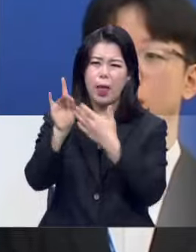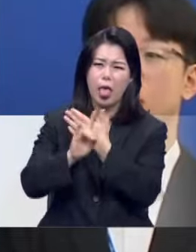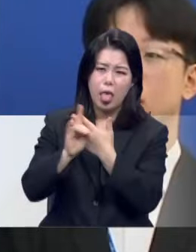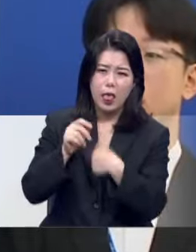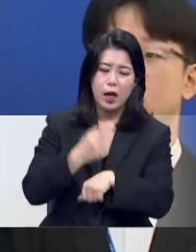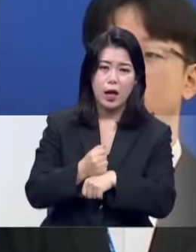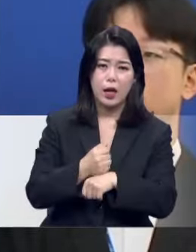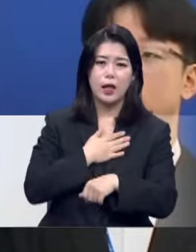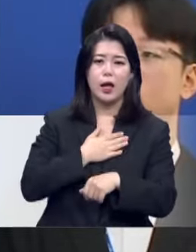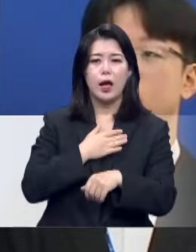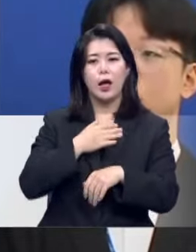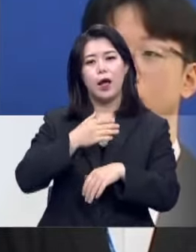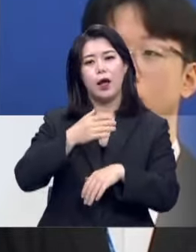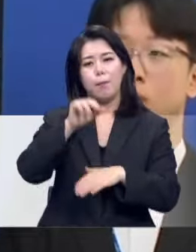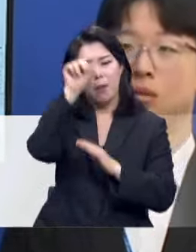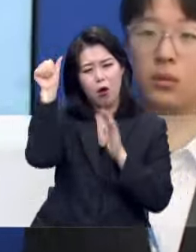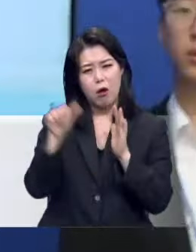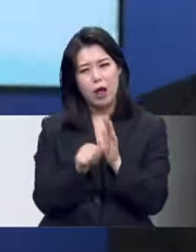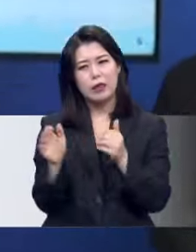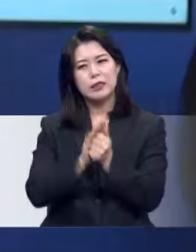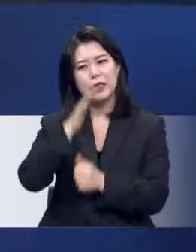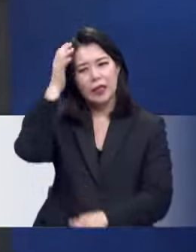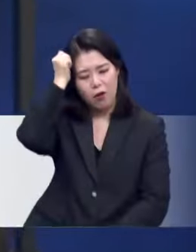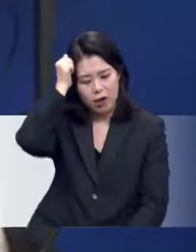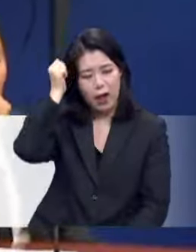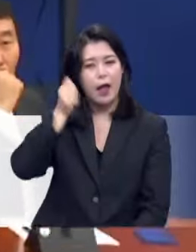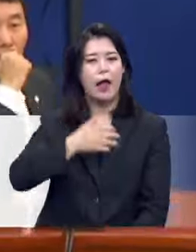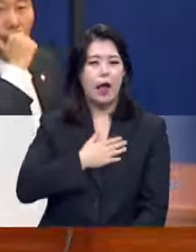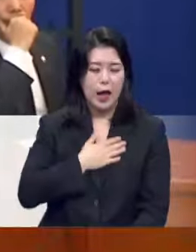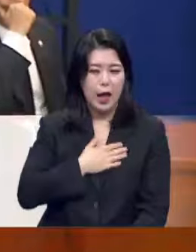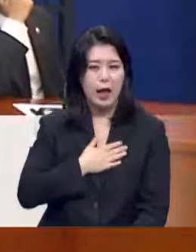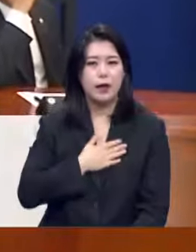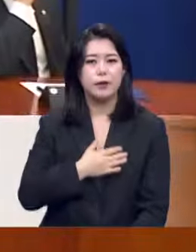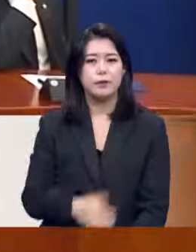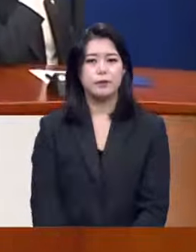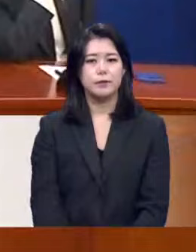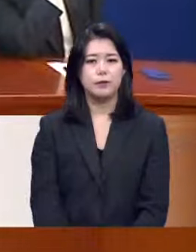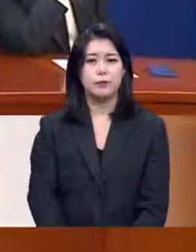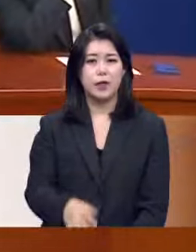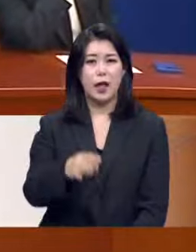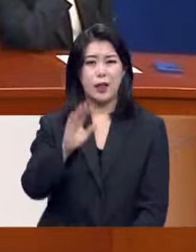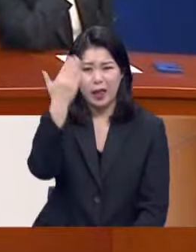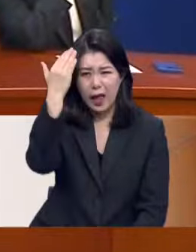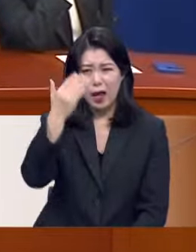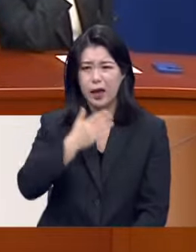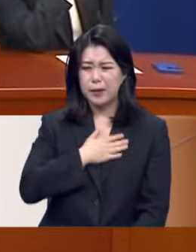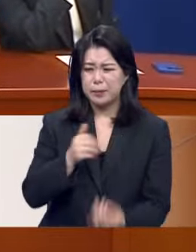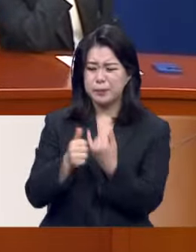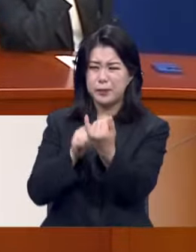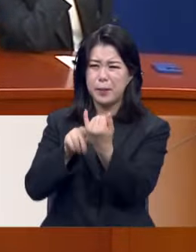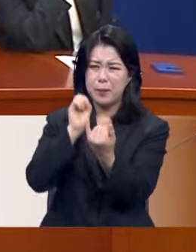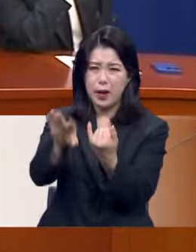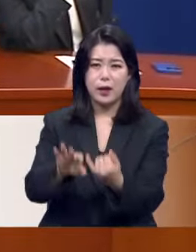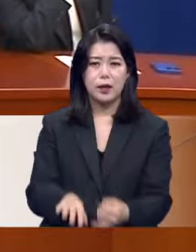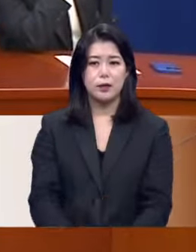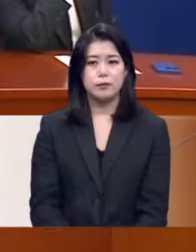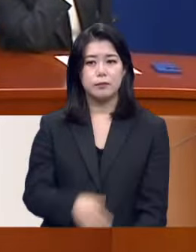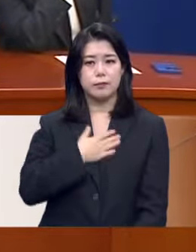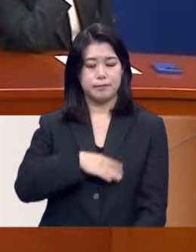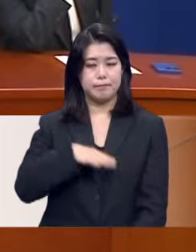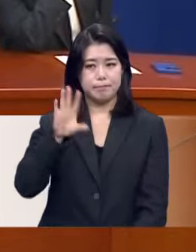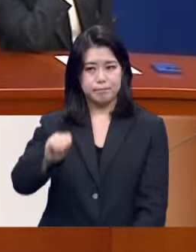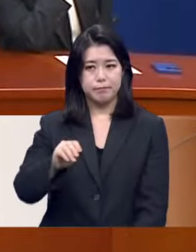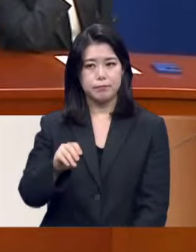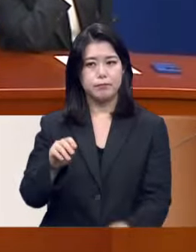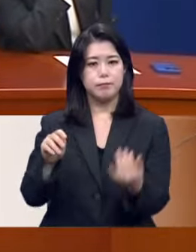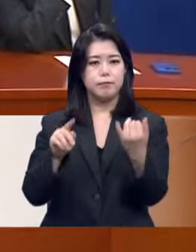내가 평생 이래 있지 않겠습 알았어 내가지 했지지 마누라한테 그 말이야 마누라가 딱 옆에서 그리고 바로 끊자마자